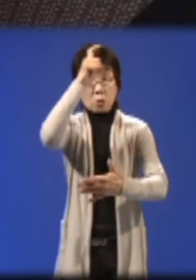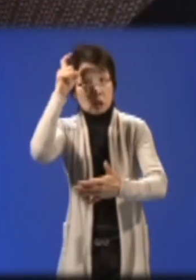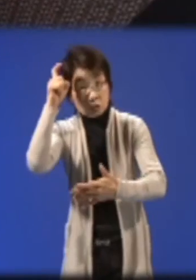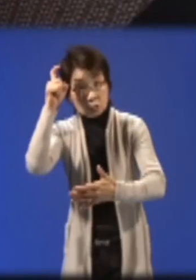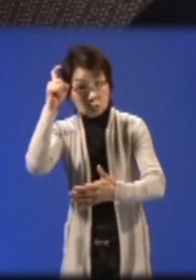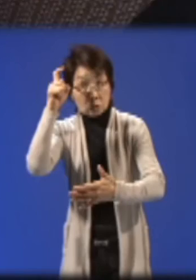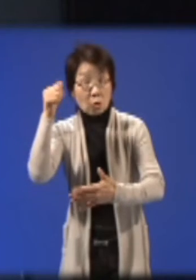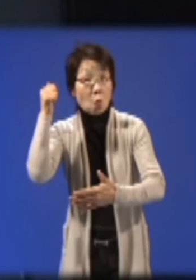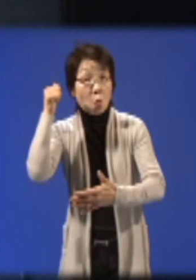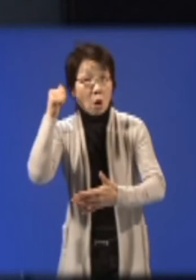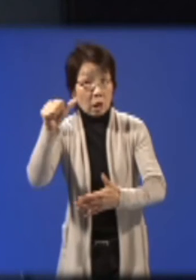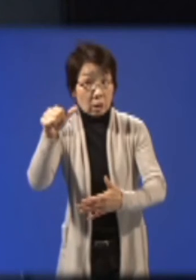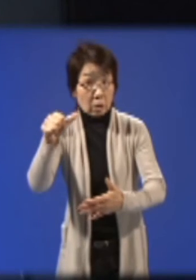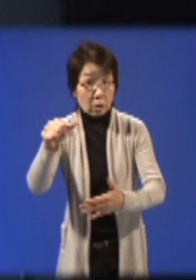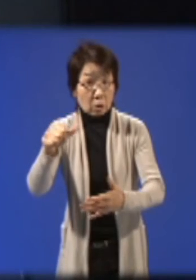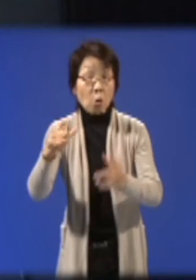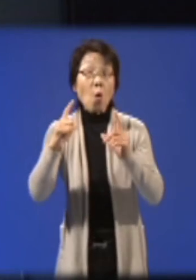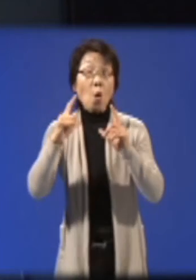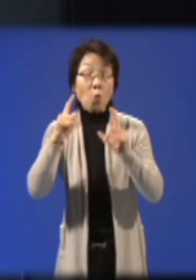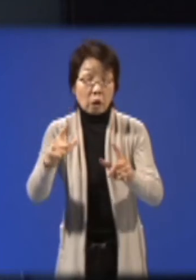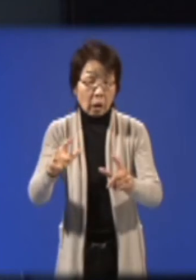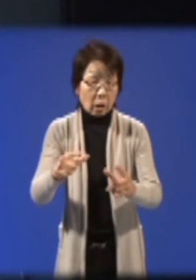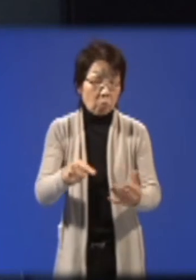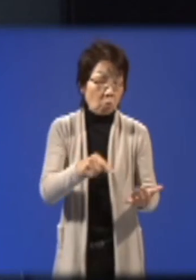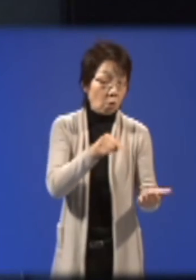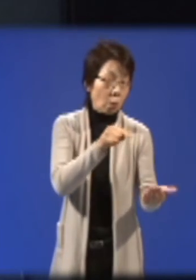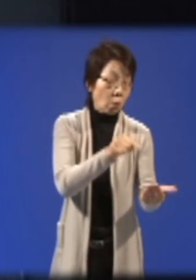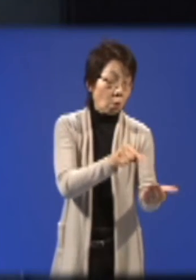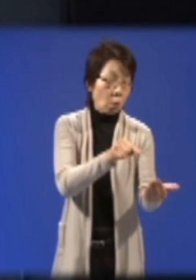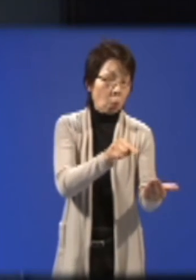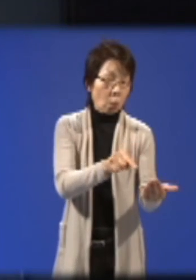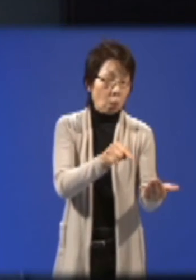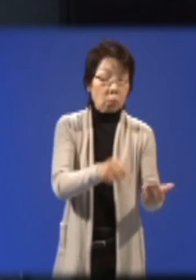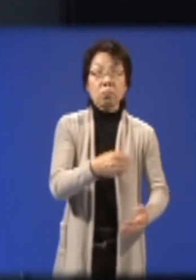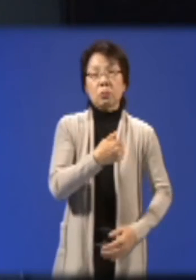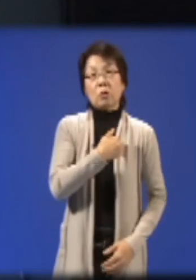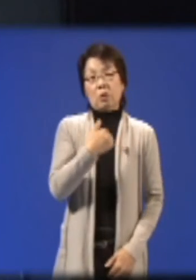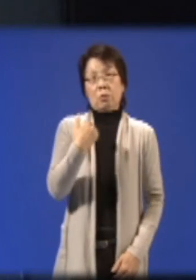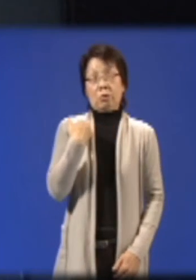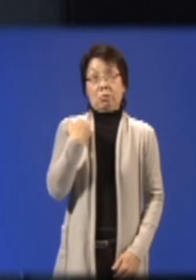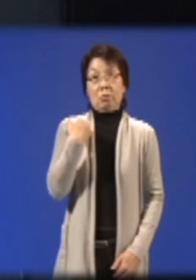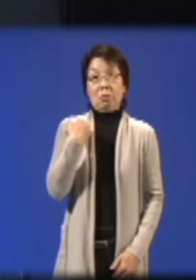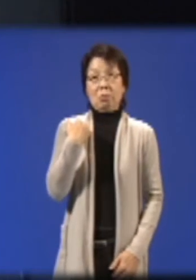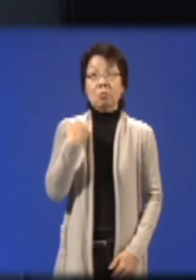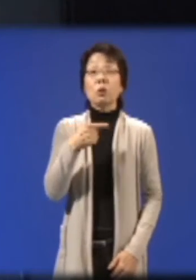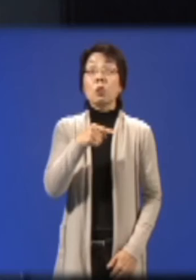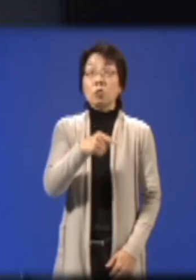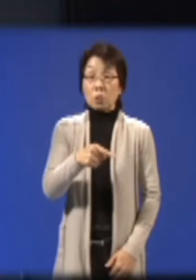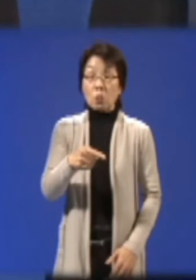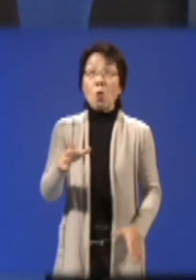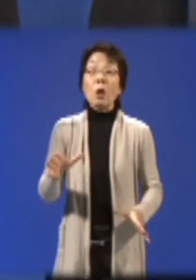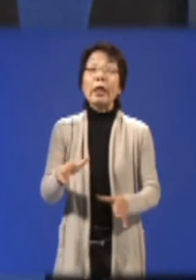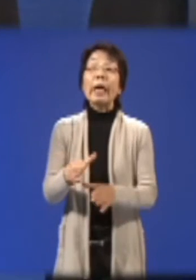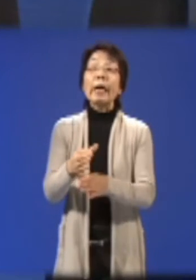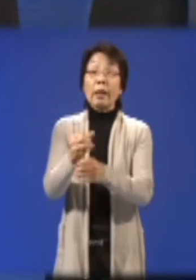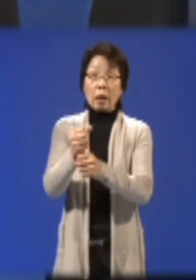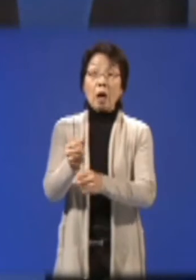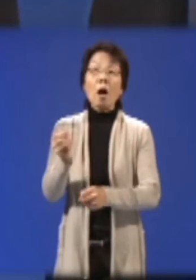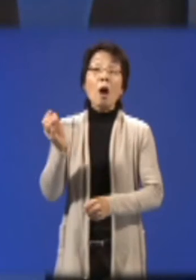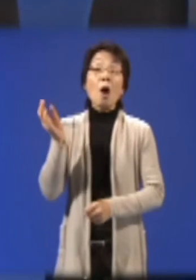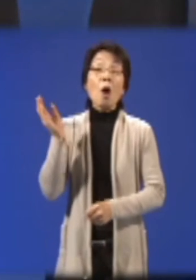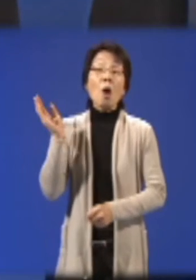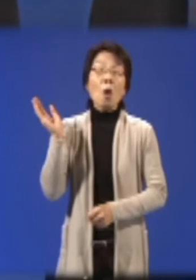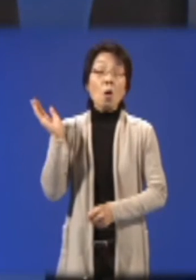アンケートをしたりするときに番号を選べるようにできているんです。 へ、 その結果がすべてあそこにあります